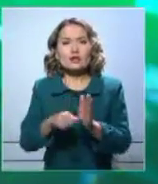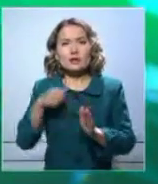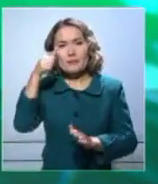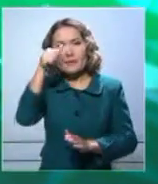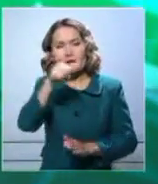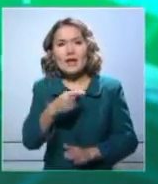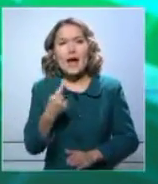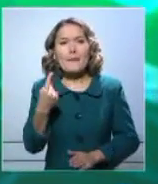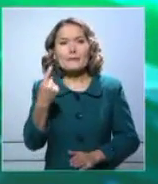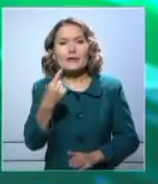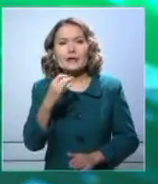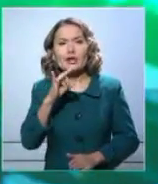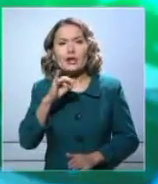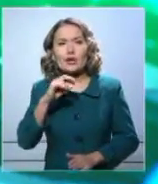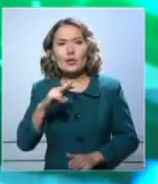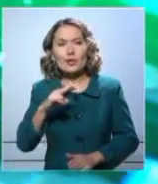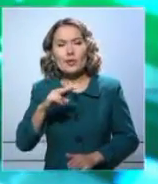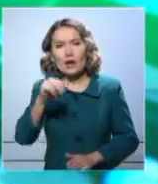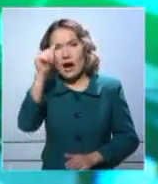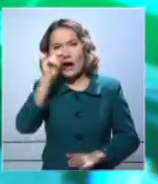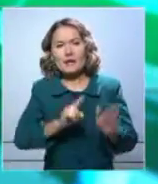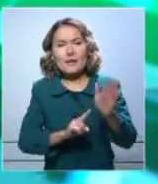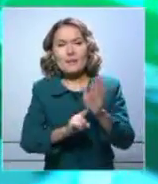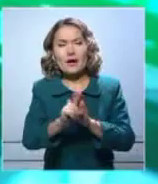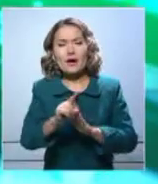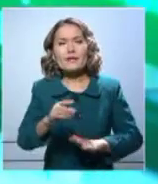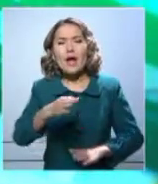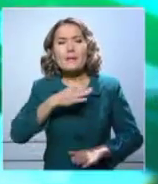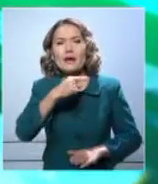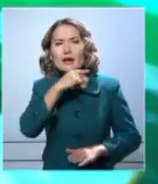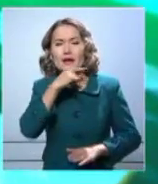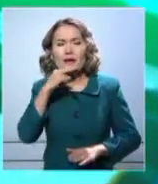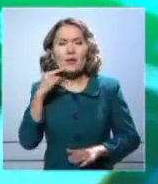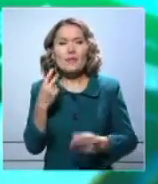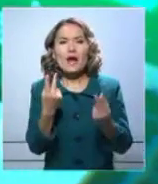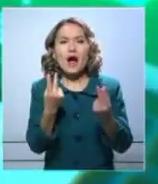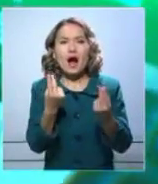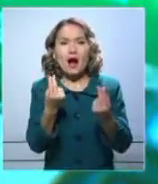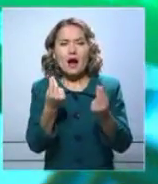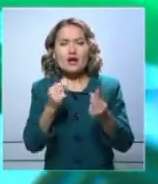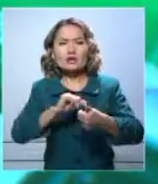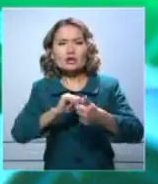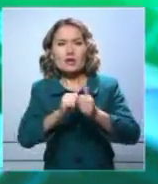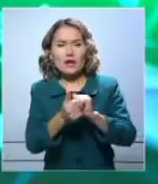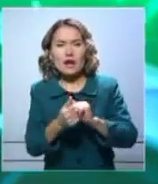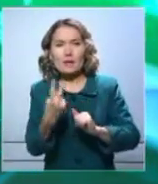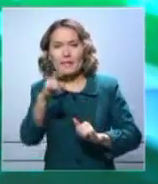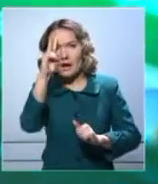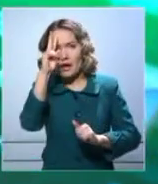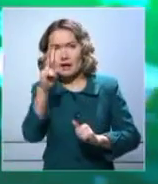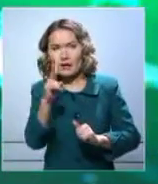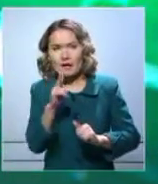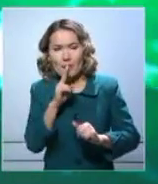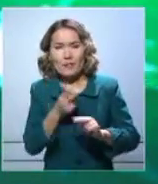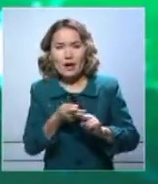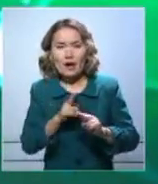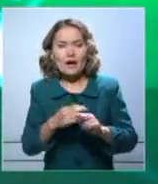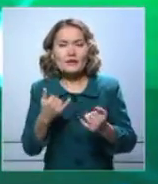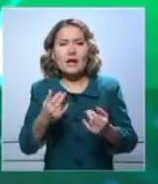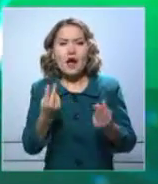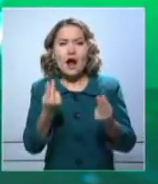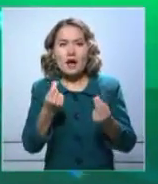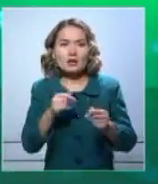2016 жылдың 1 шілдесінде Беларусь Республикасының ресми ақша бірлігі деноминацияланып, 2 айдың ішінде айырбастау жұмыстары